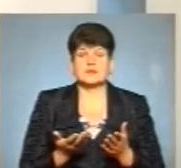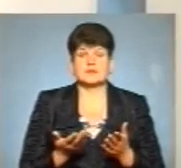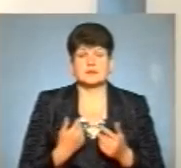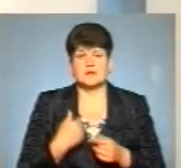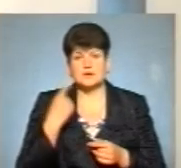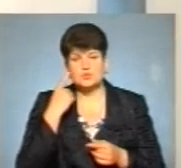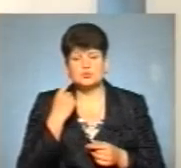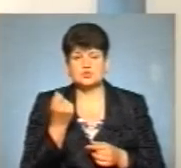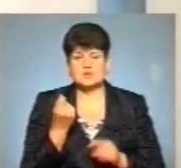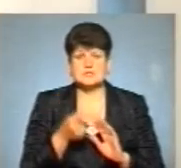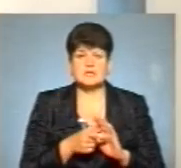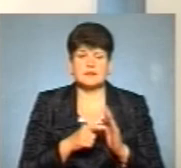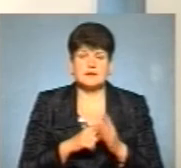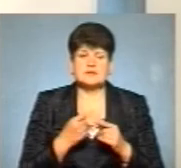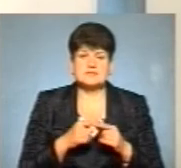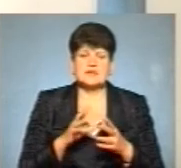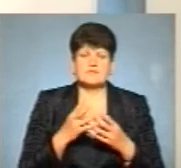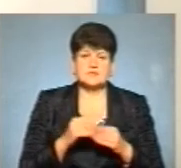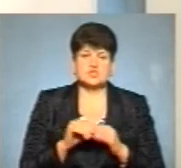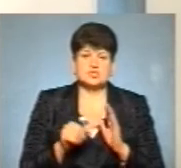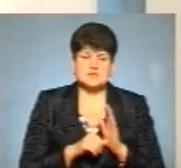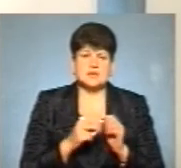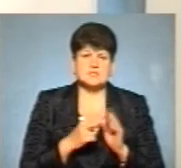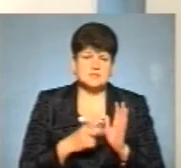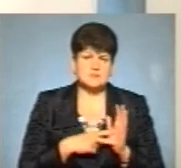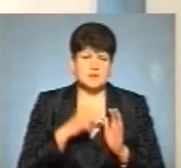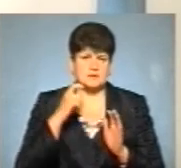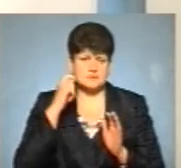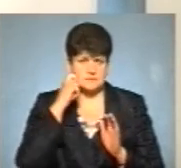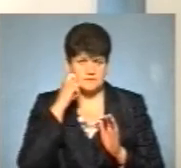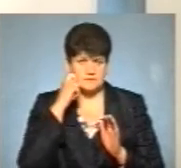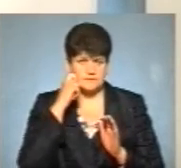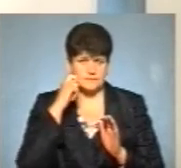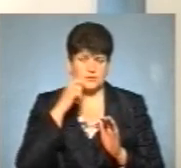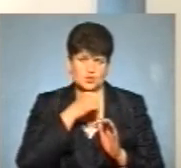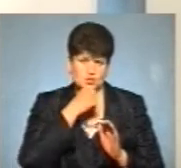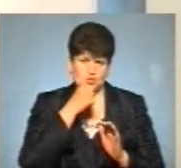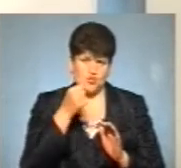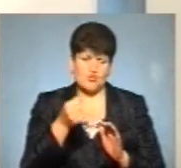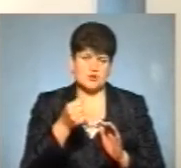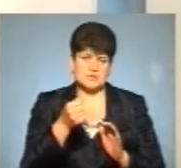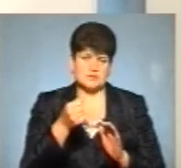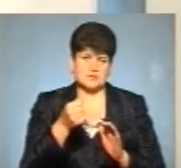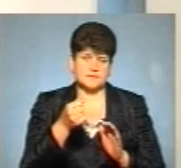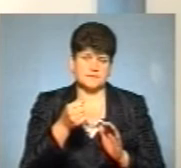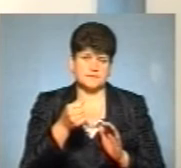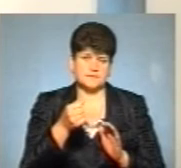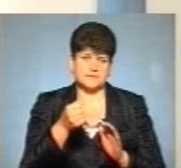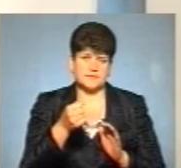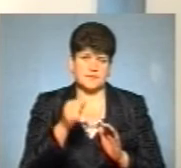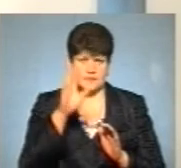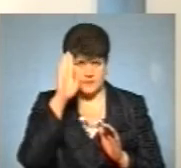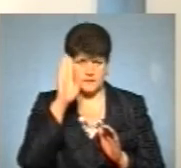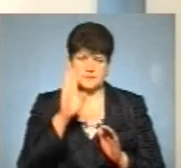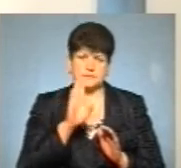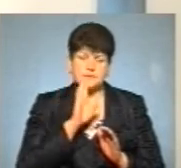це 11-класники, це вже 16-річні, 17-річні дорослі, я навіть не сказав би діти, дорослі юнаки,